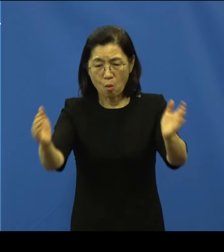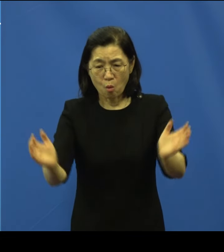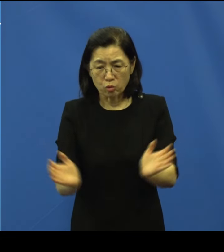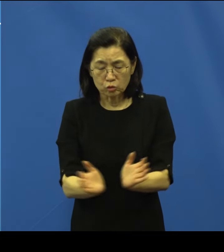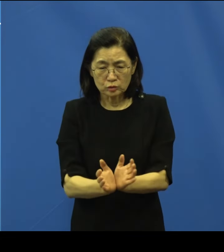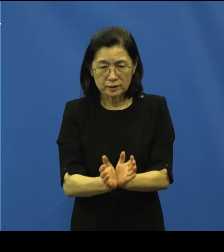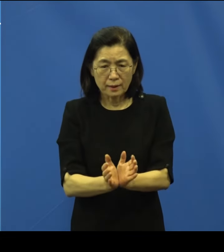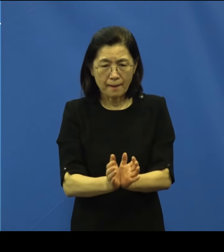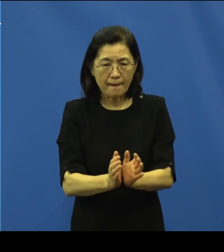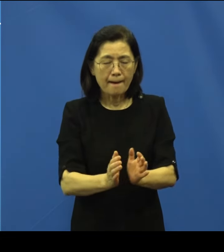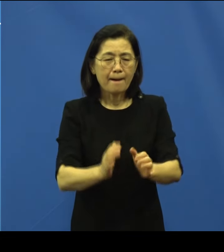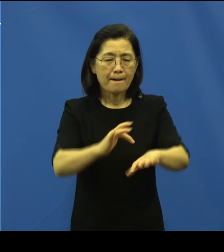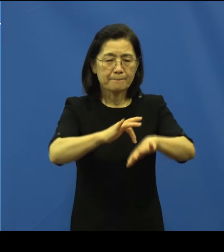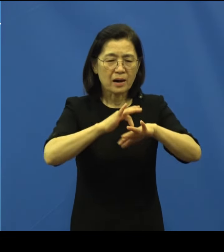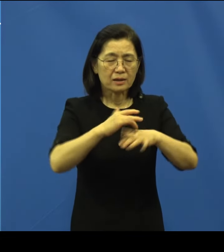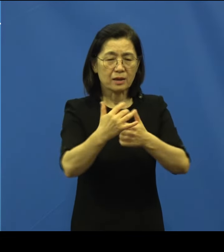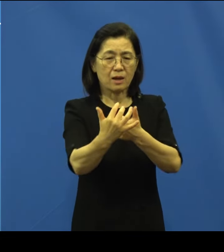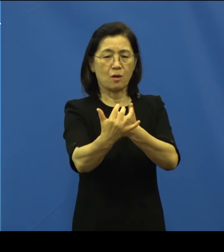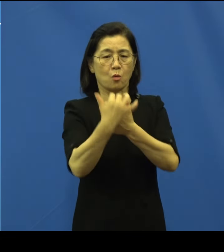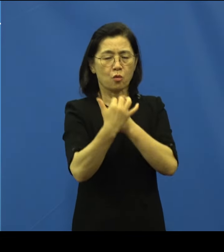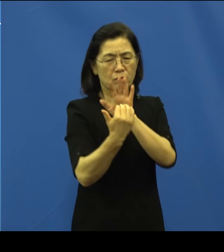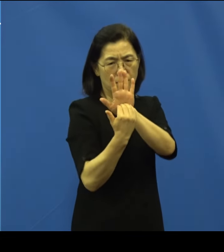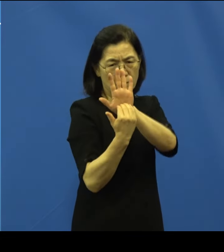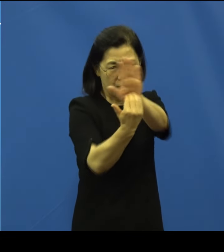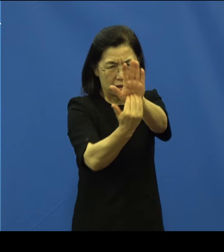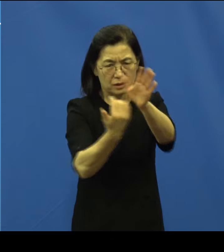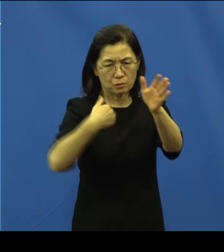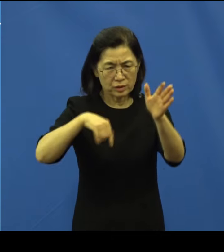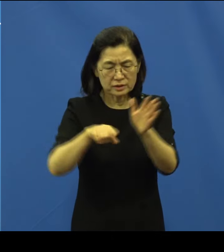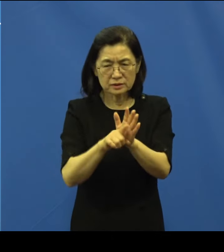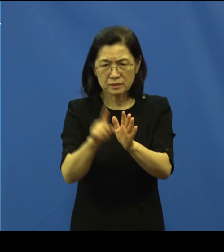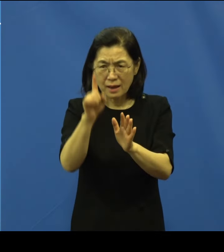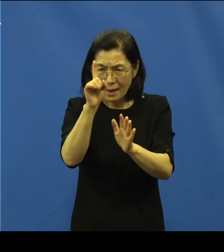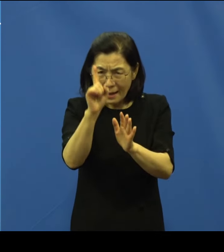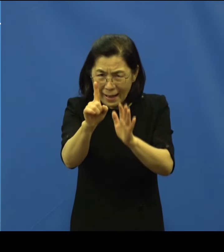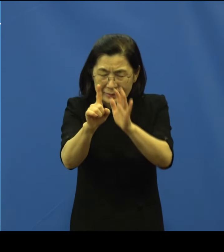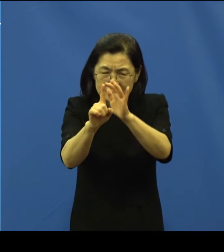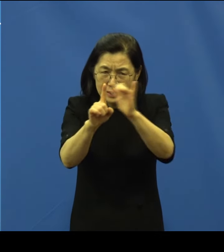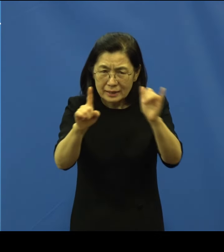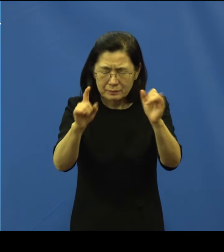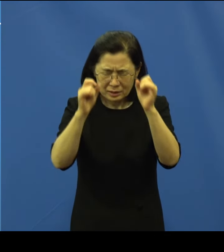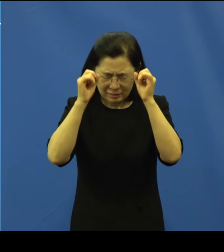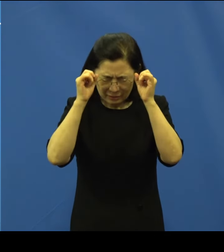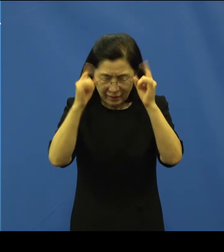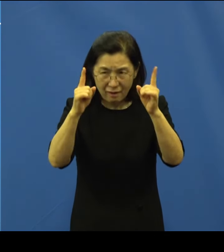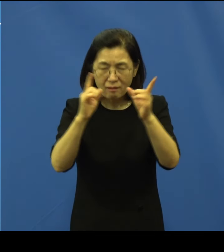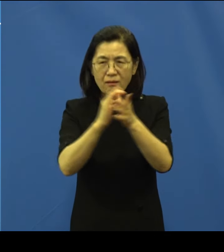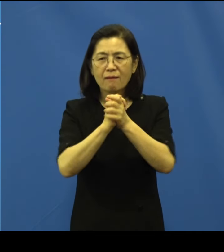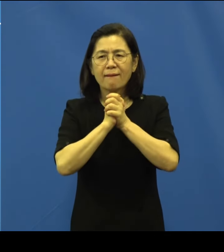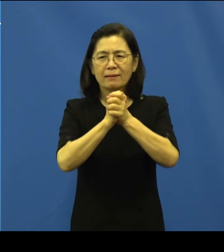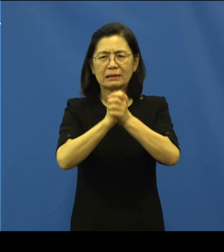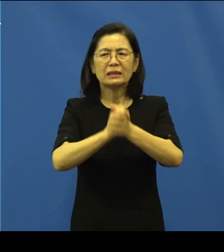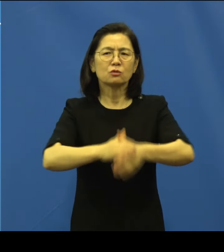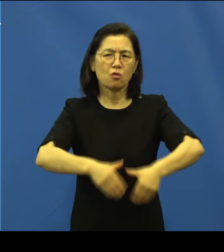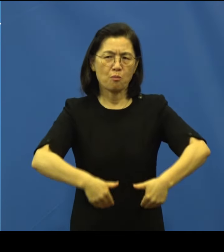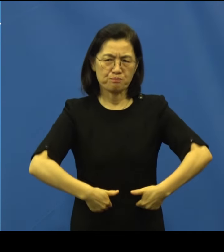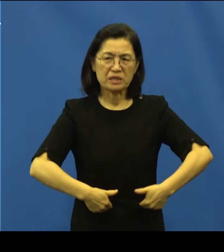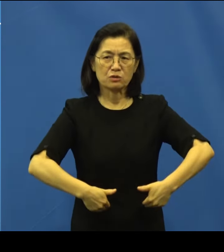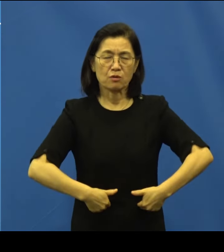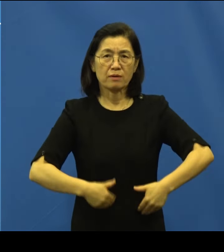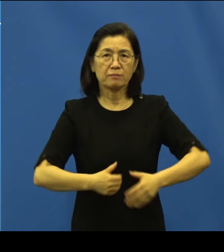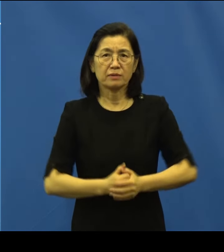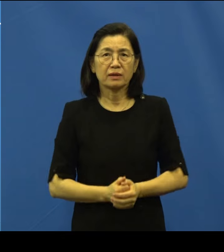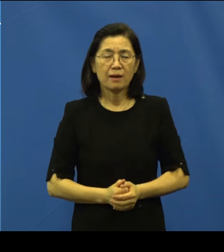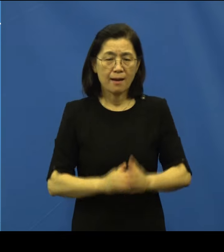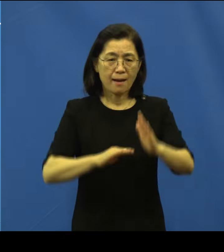깨어 있어야 돼요. 그러니까 하나님의 인도를 받고 하나님의 음성에 귀를 기울이는 한 사람이 있어요. 가정에도 여러분 다 자도 한